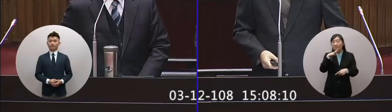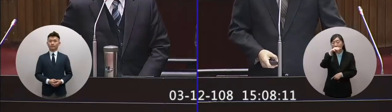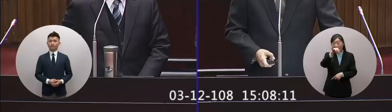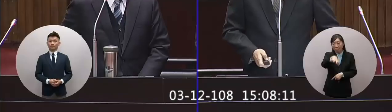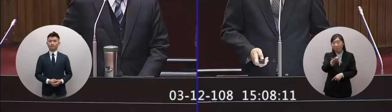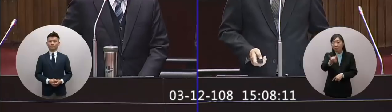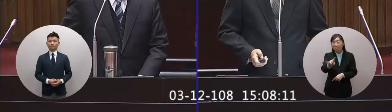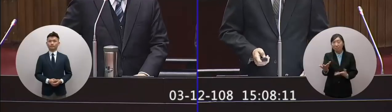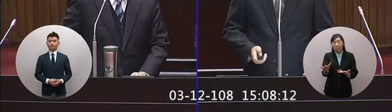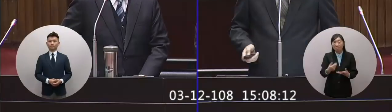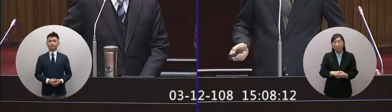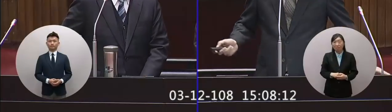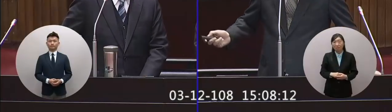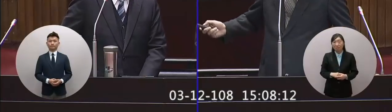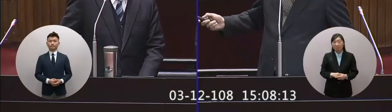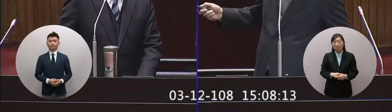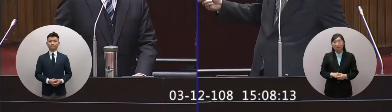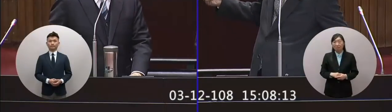哦，那